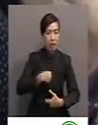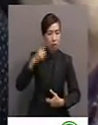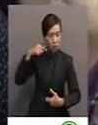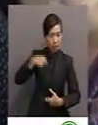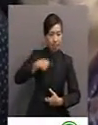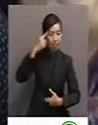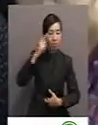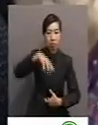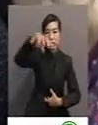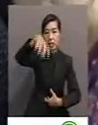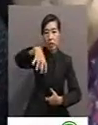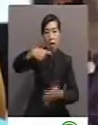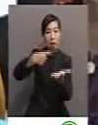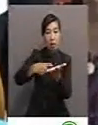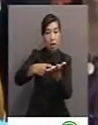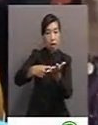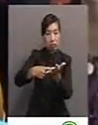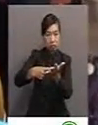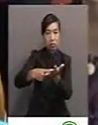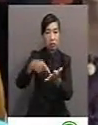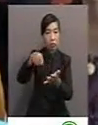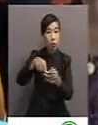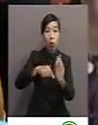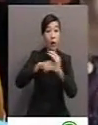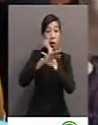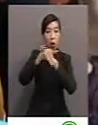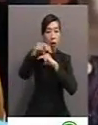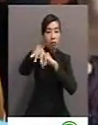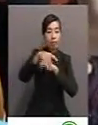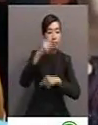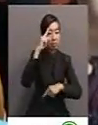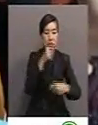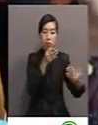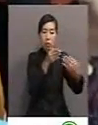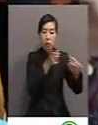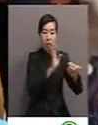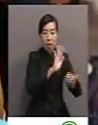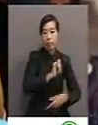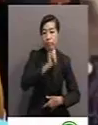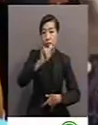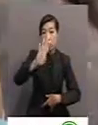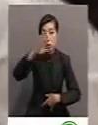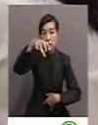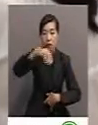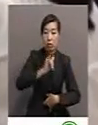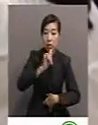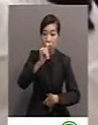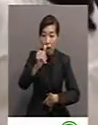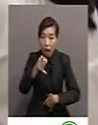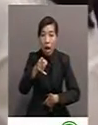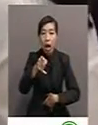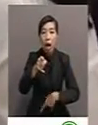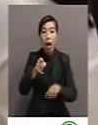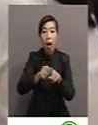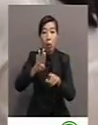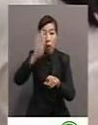ข้าไปที่สำนักงานใหญ่ประกันภัยที่ตั้งอยู่ในจังหวัดระยองไปถึงนี่ตกใจเลยค่ะคุณนิการเพราะว่าพนักงานถึงท่านก